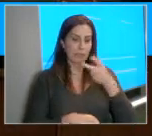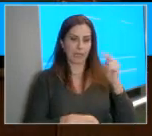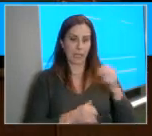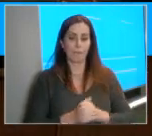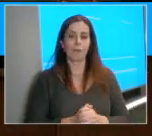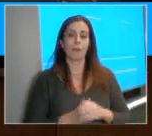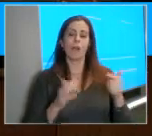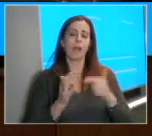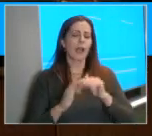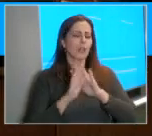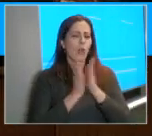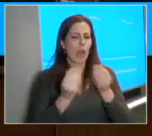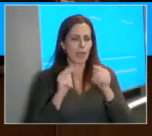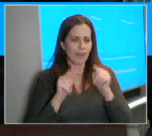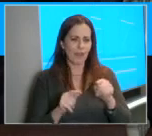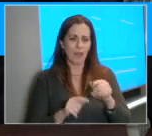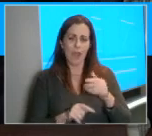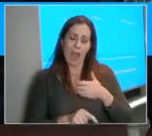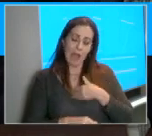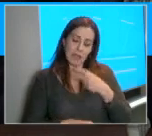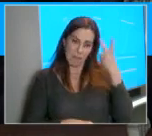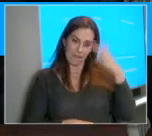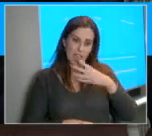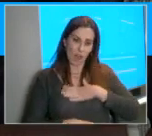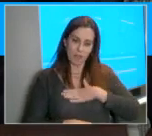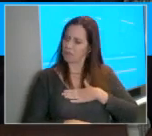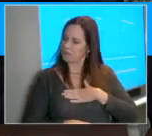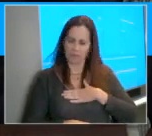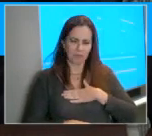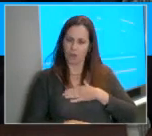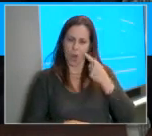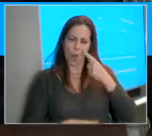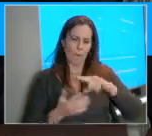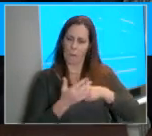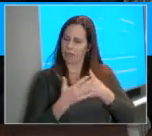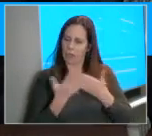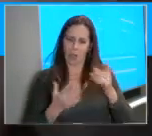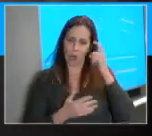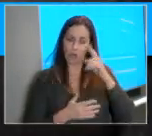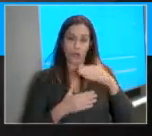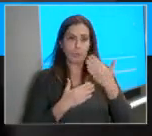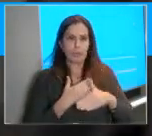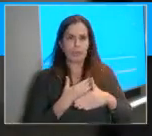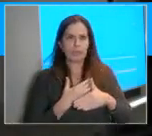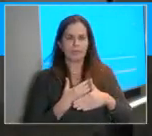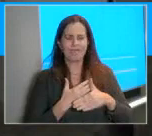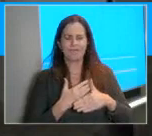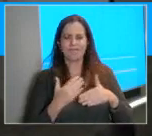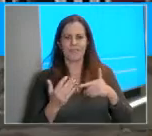ב-2020. ולכן כל המהלך הזה, אני לפחות בראייה שלי, לא רואה בתכלית ולא סבור שבסוף התהליך היא